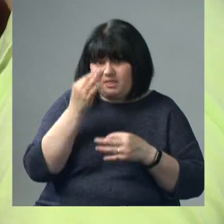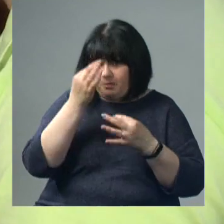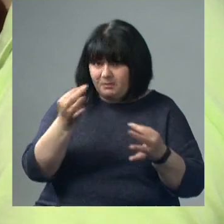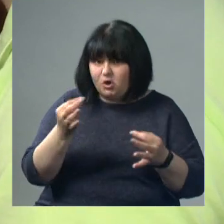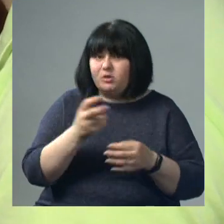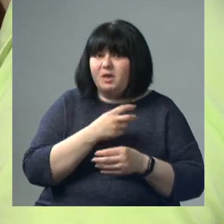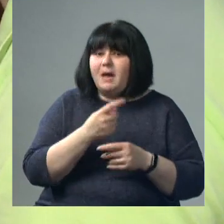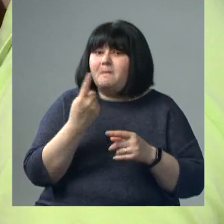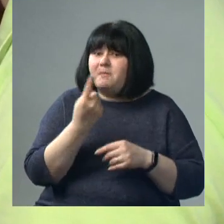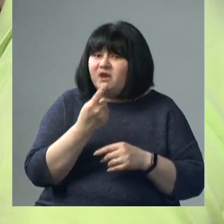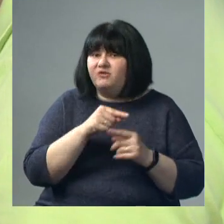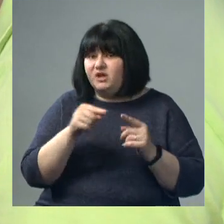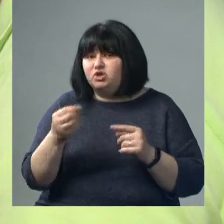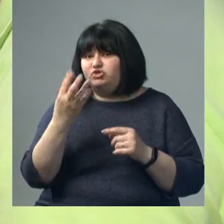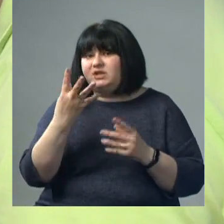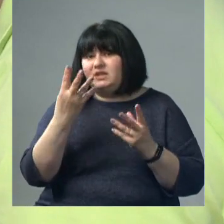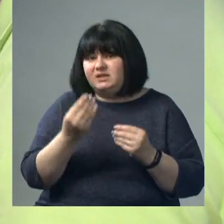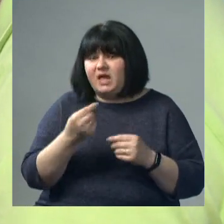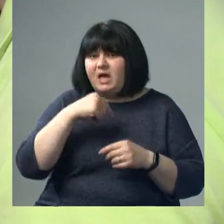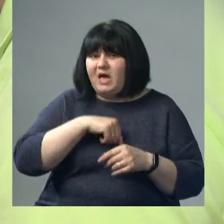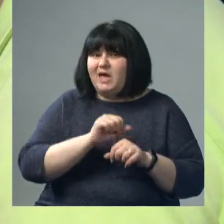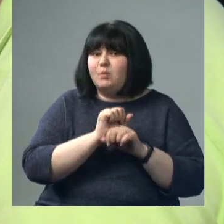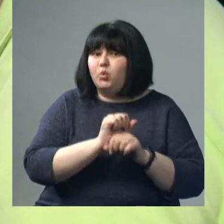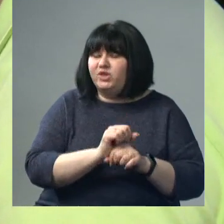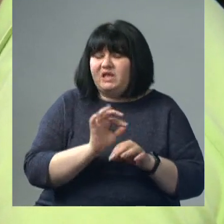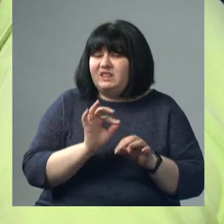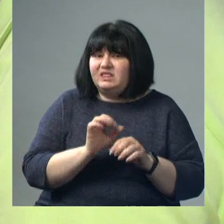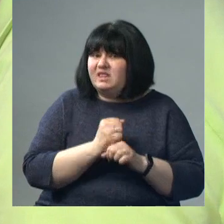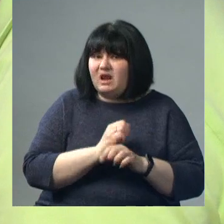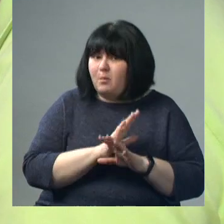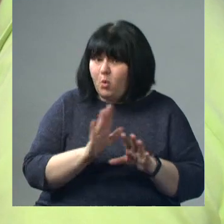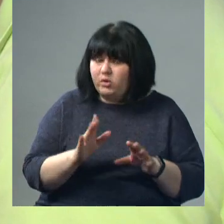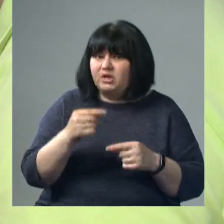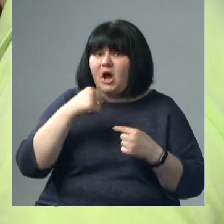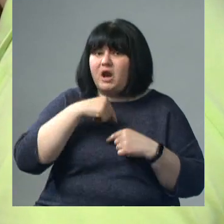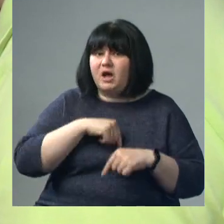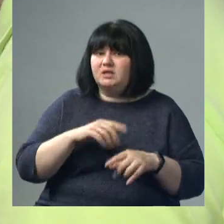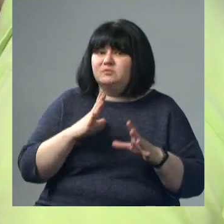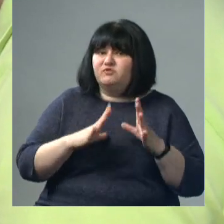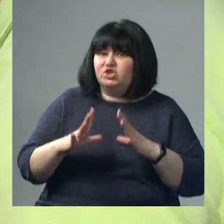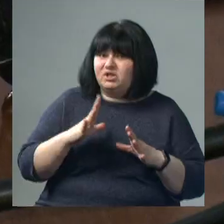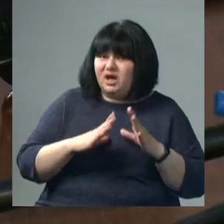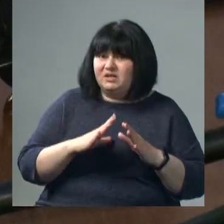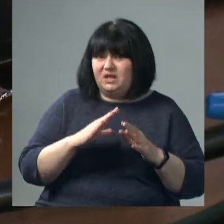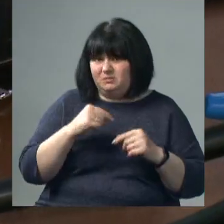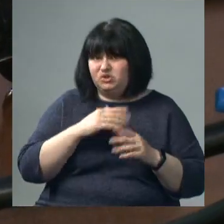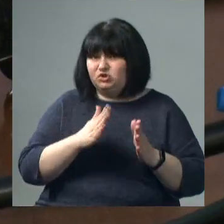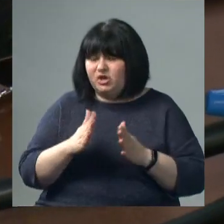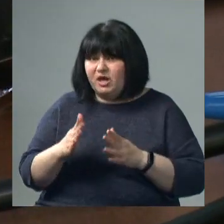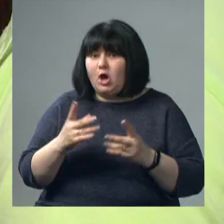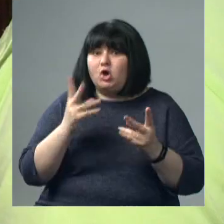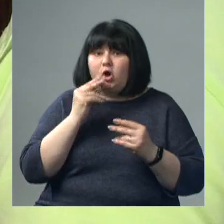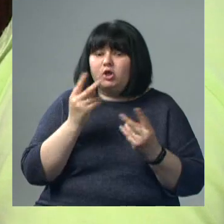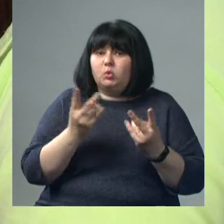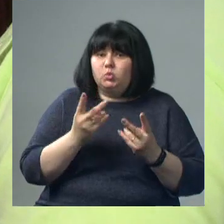14 дней пока что еще иммунитет человека не работает организм выжидательной позиции находятся для того чтобы начинать